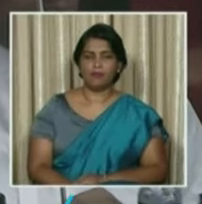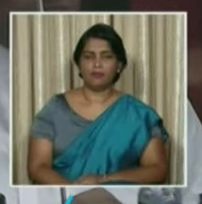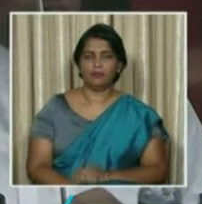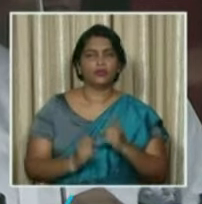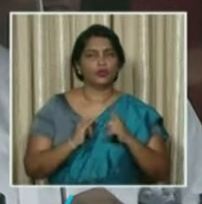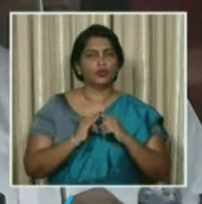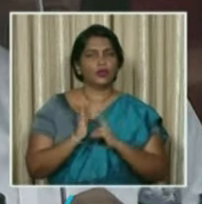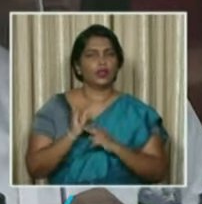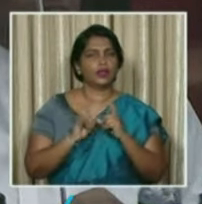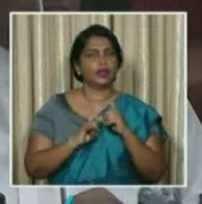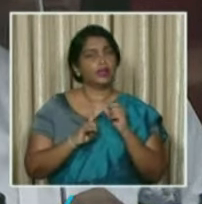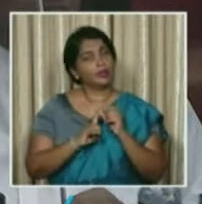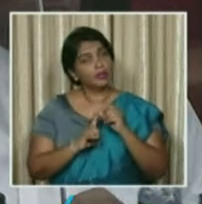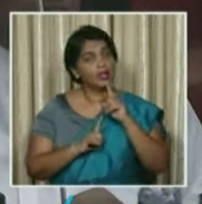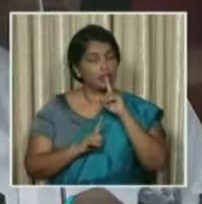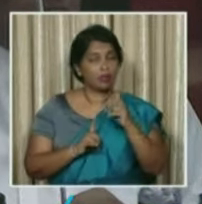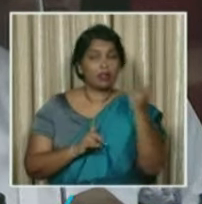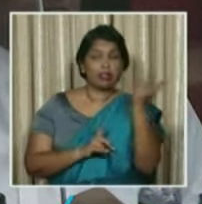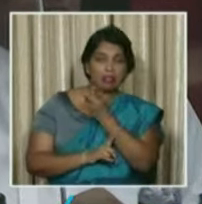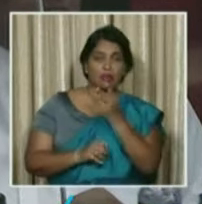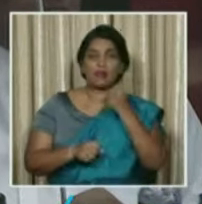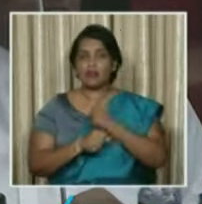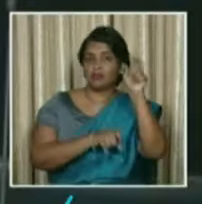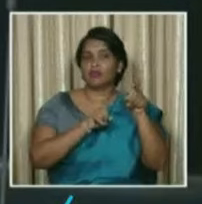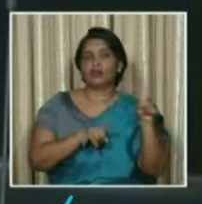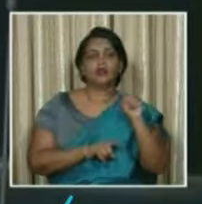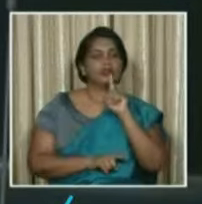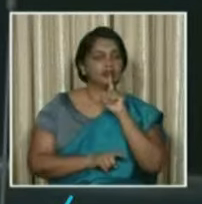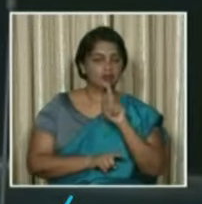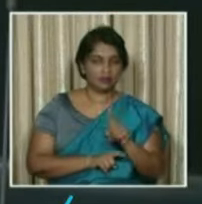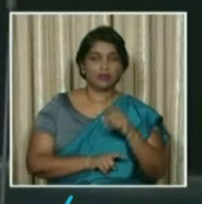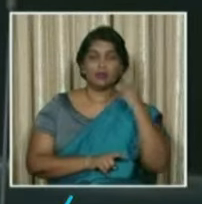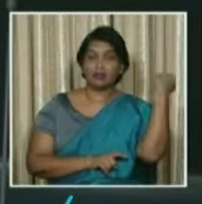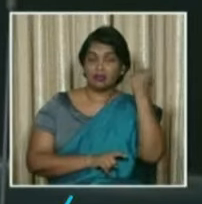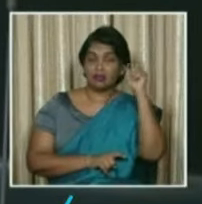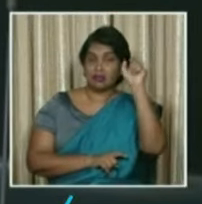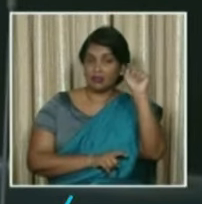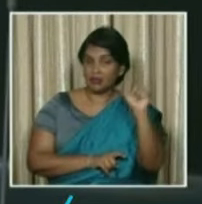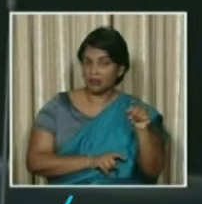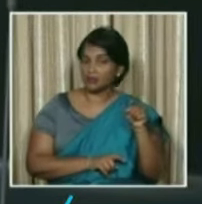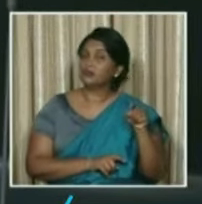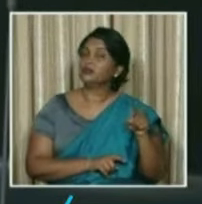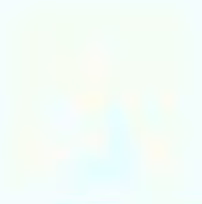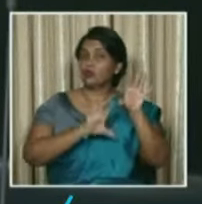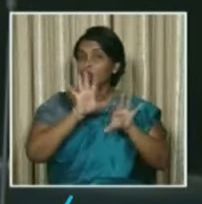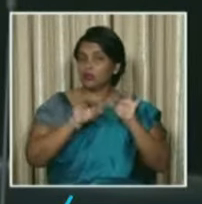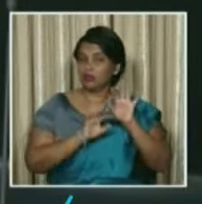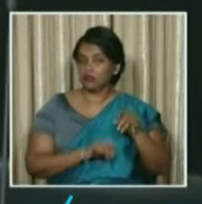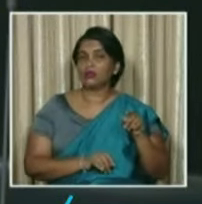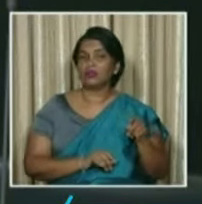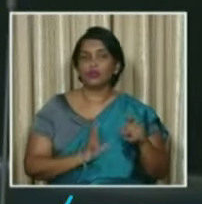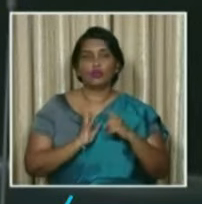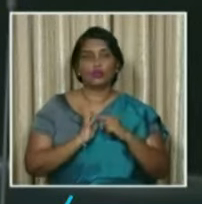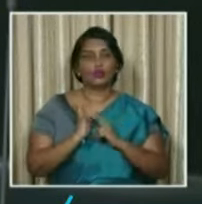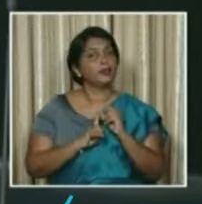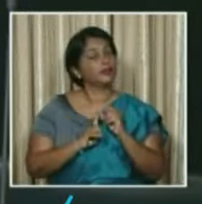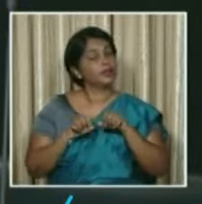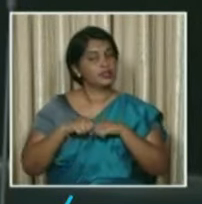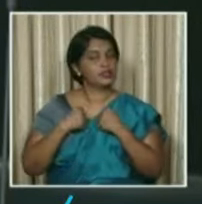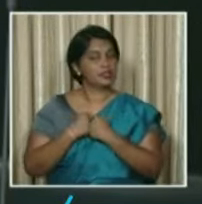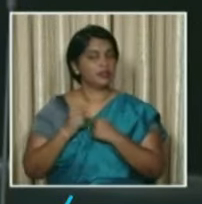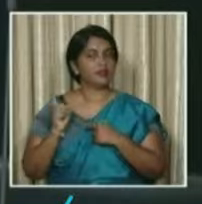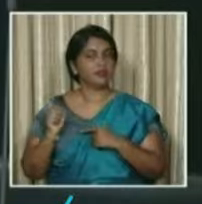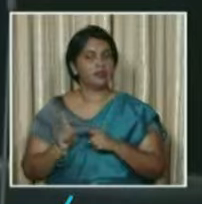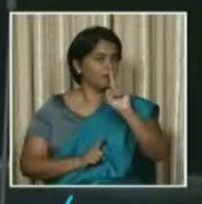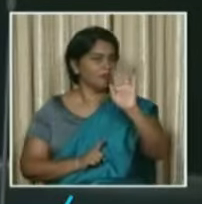කියන කරනවා දෙපැත්තට වෙන්න කියද්දි බා රජයේ මාධ්‍යයි පෞද්ගලිකයි. මේ දේශක නාමාවලියට අය තෝරගෙන තිබුණේ UNDP සංවිධානයේ එක්